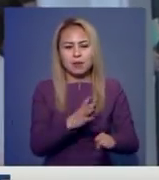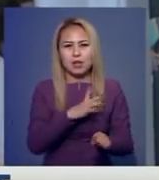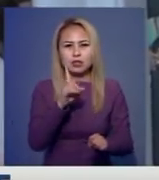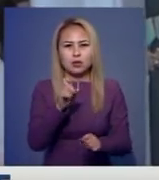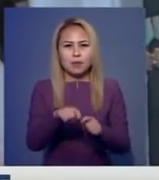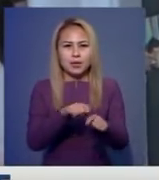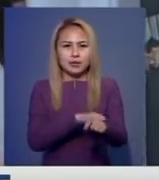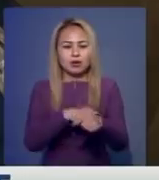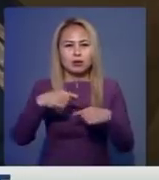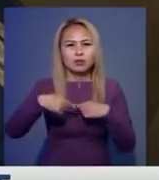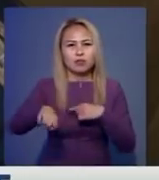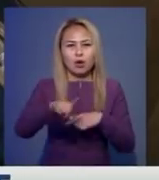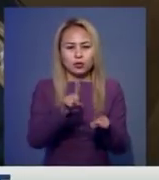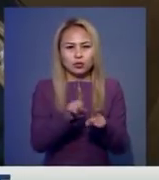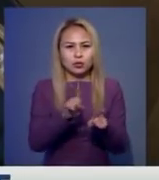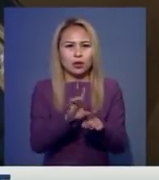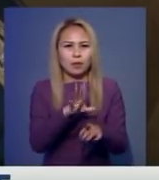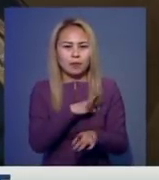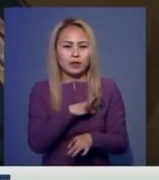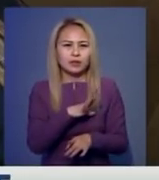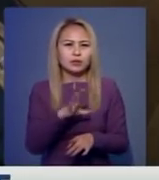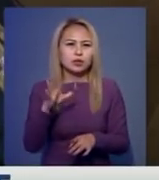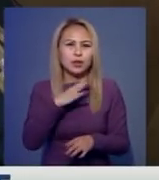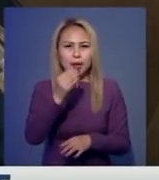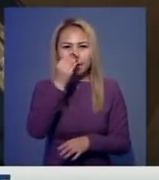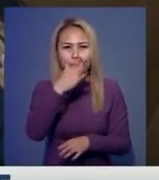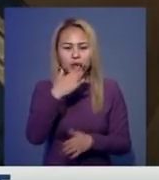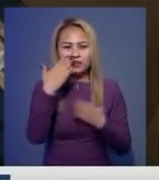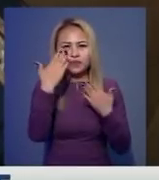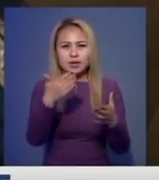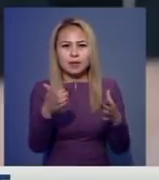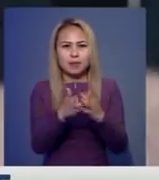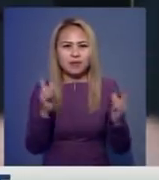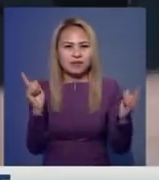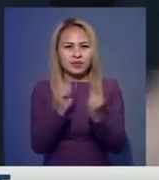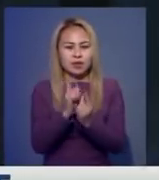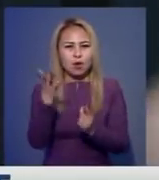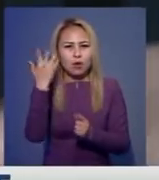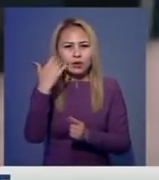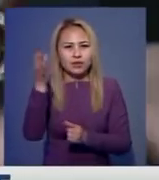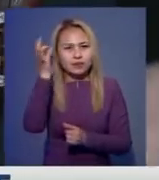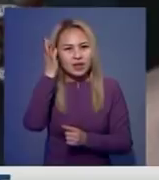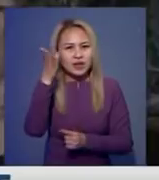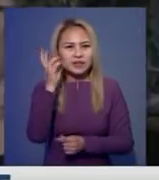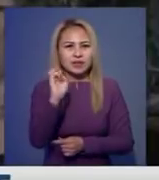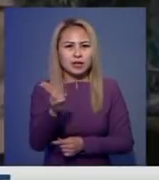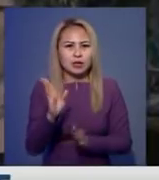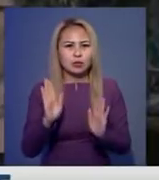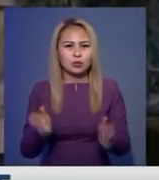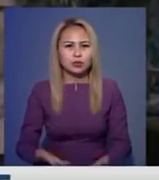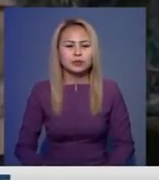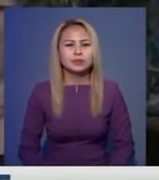метрлік шыңырауда салбырап тұруға да мәжбір болған. Жапондардың камикадзесімен бетпе-бет келген күн мәңгі жадында сақталған.